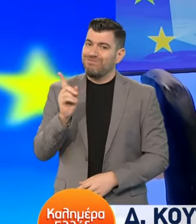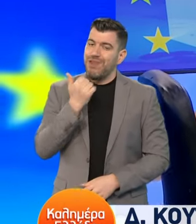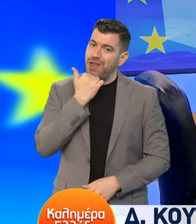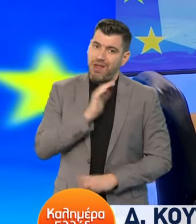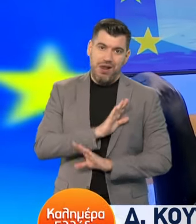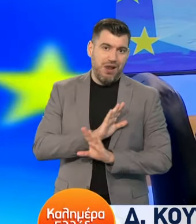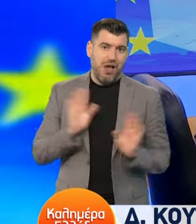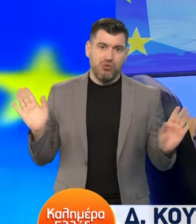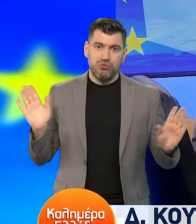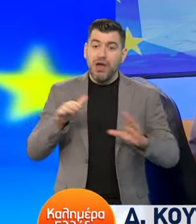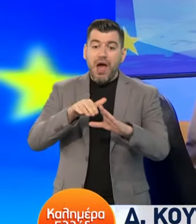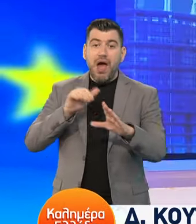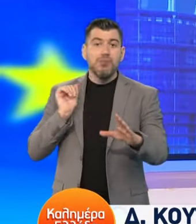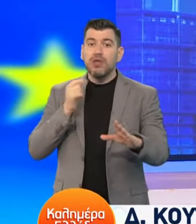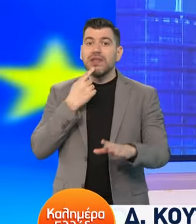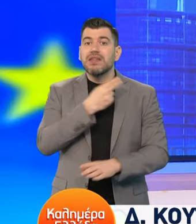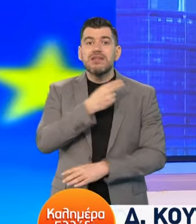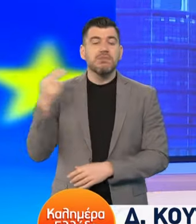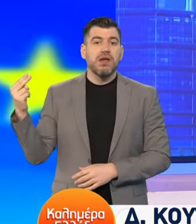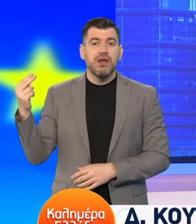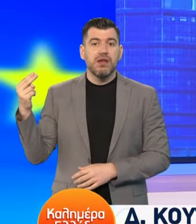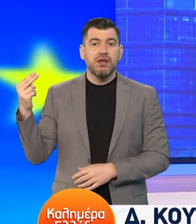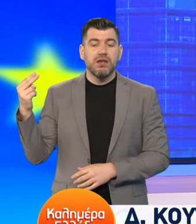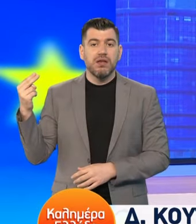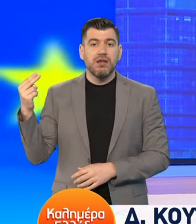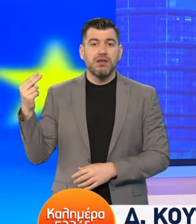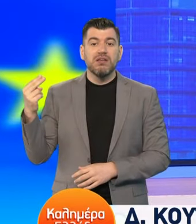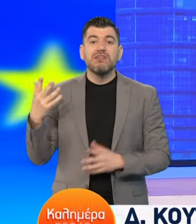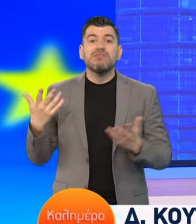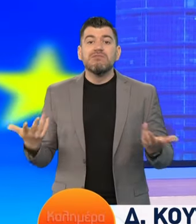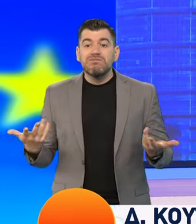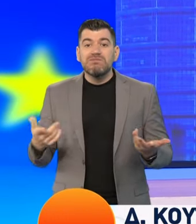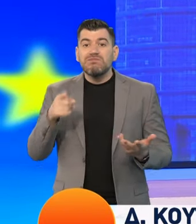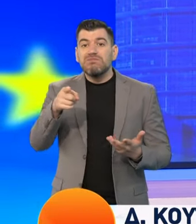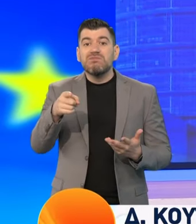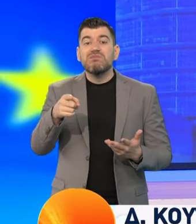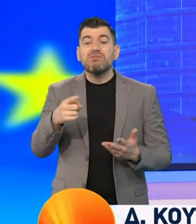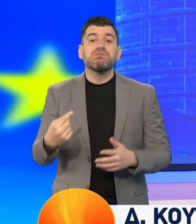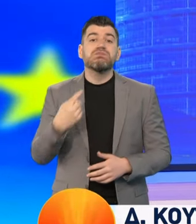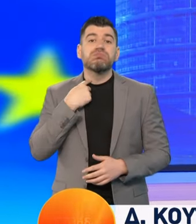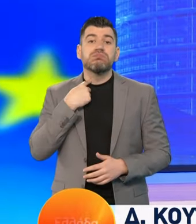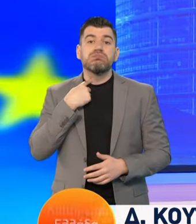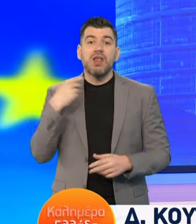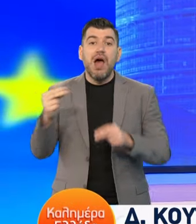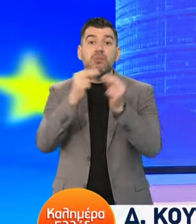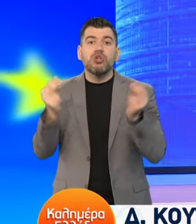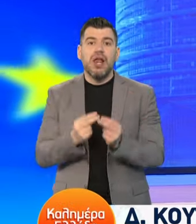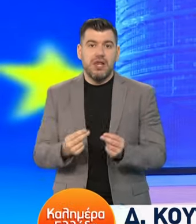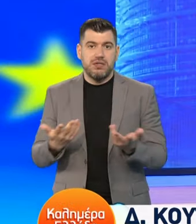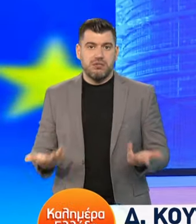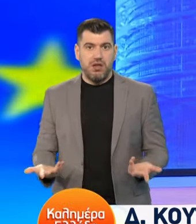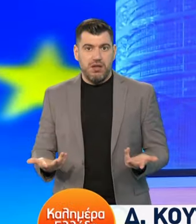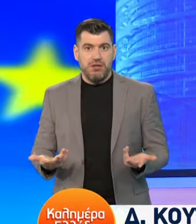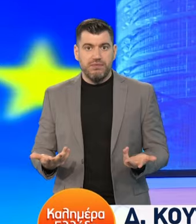Διότι η αποχή δεν θα μετρήσει στο εκλογικό αποτέλεσμα το βράδυ, ή μάλλον θα μετρήσει, αλλά θα μετρήσει